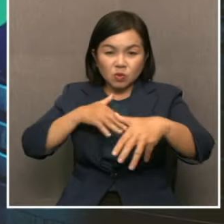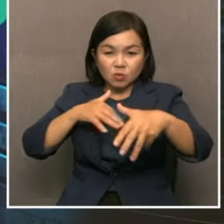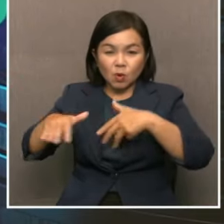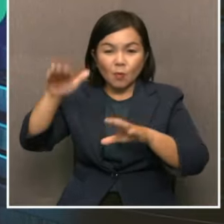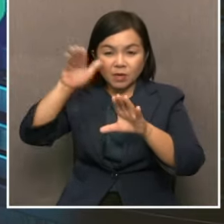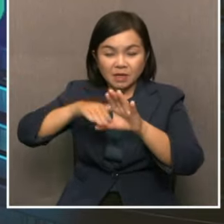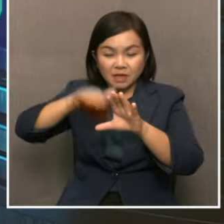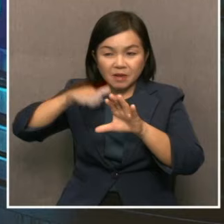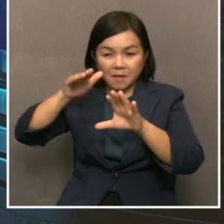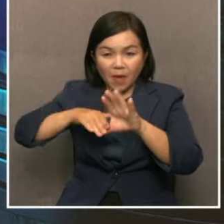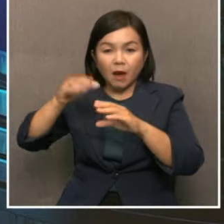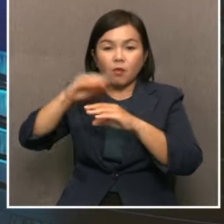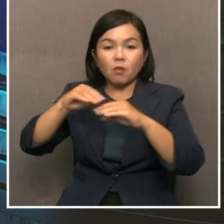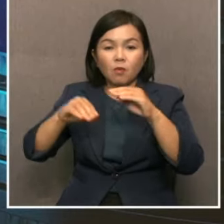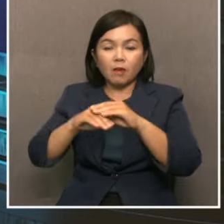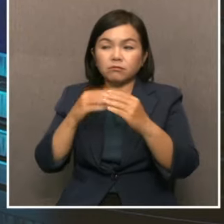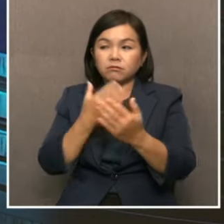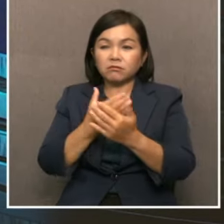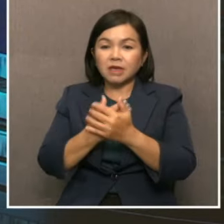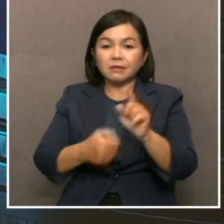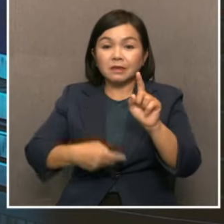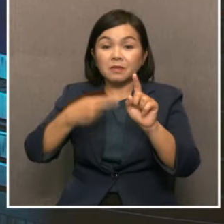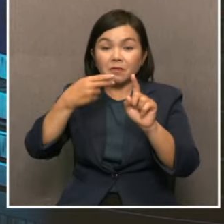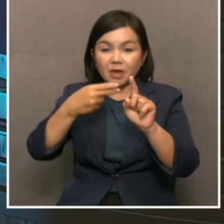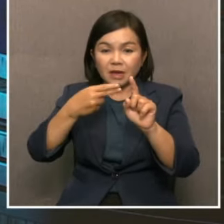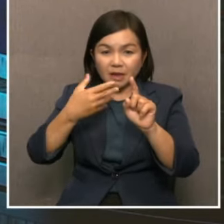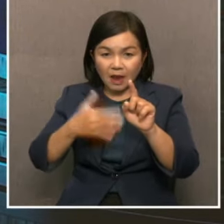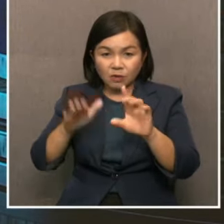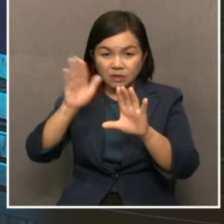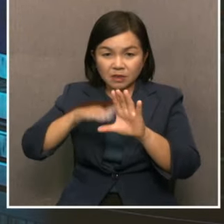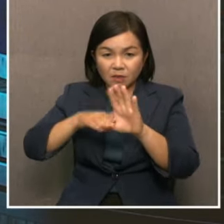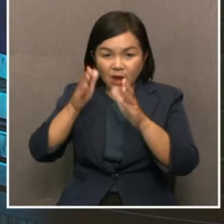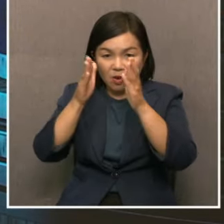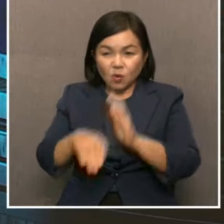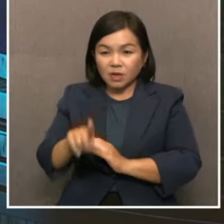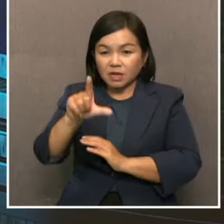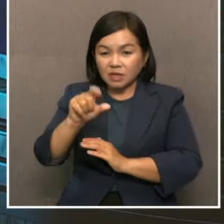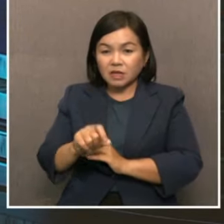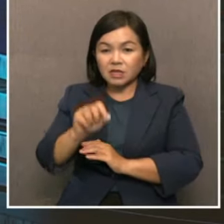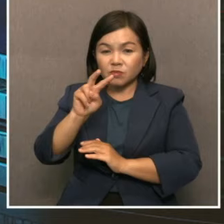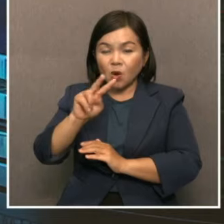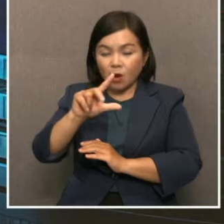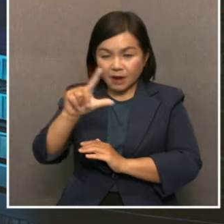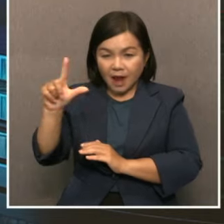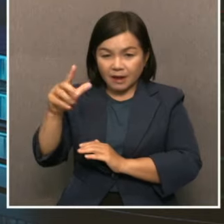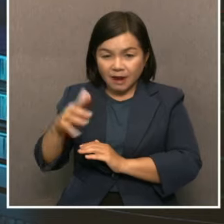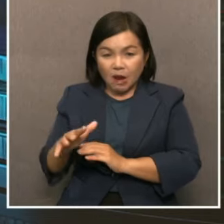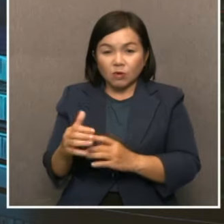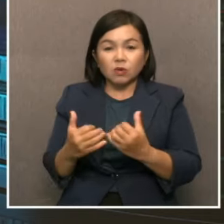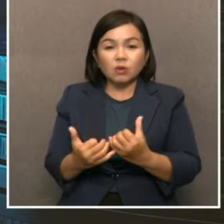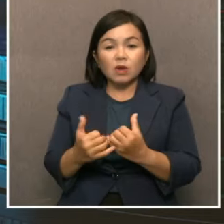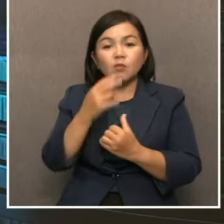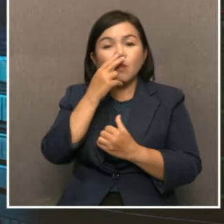บียนเข้าร่วมโครงการเงินดิจิทัล 10,000 บาททะลุเกิน22ล้านคนเรียบร้อยแล้วนะคะเดี๋ยววันนี้เราจะ